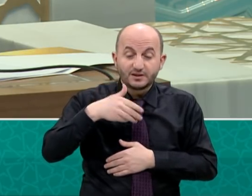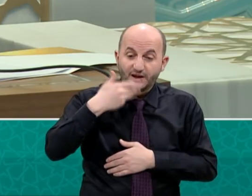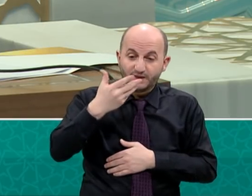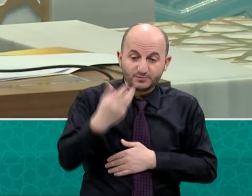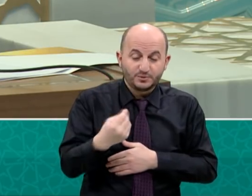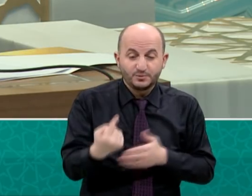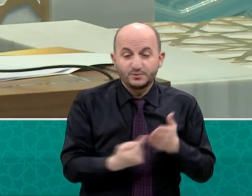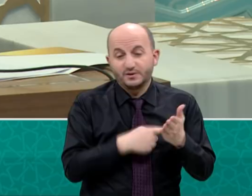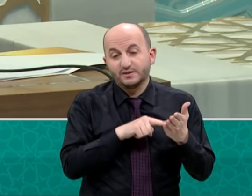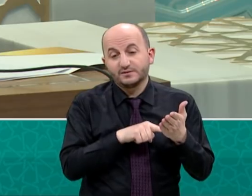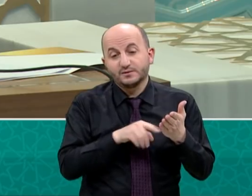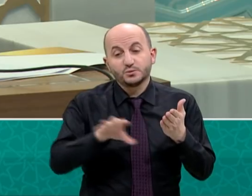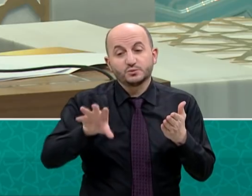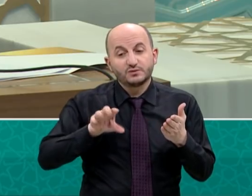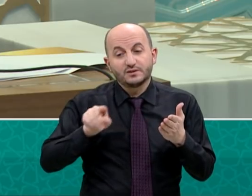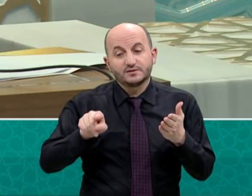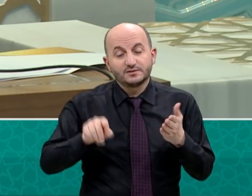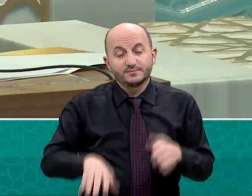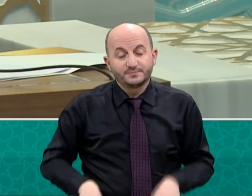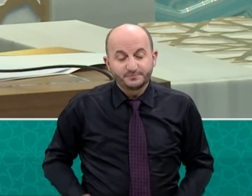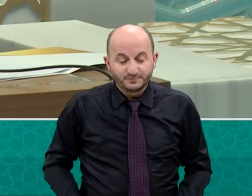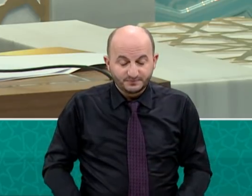oluyor Kur'an ve sünnet bizlere.